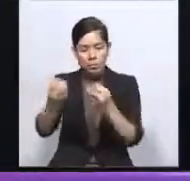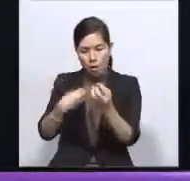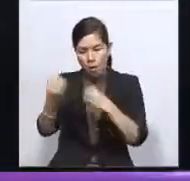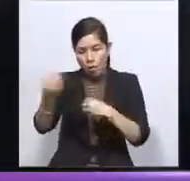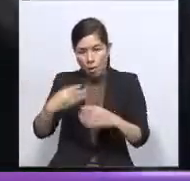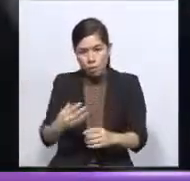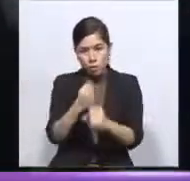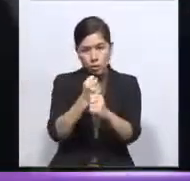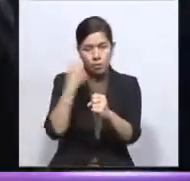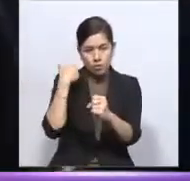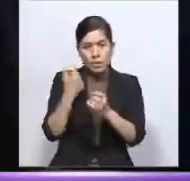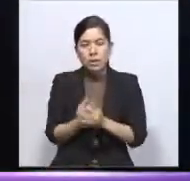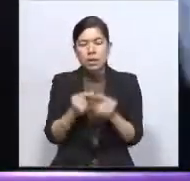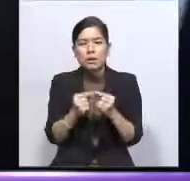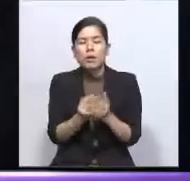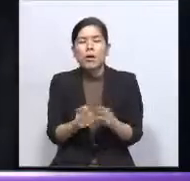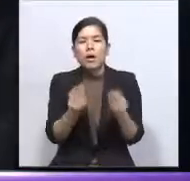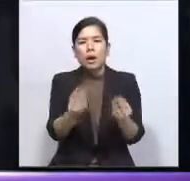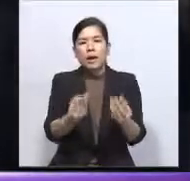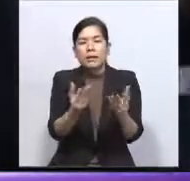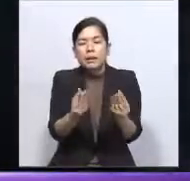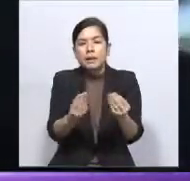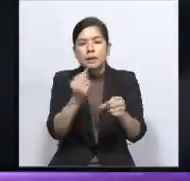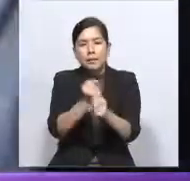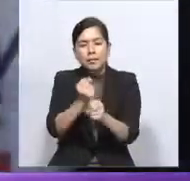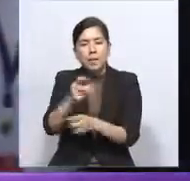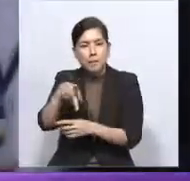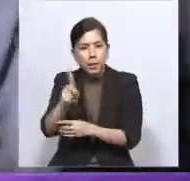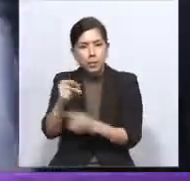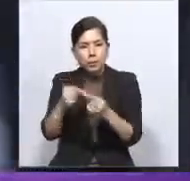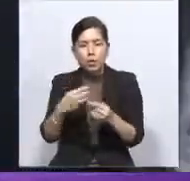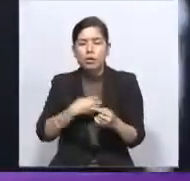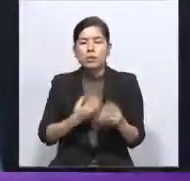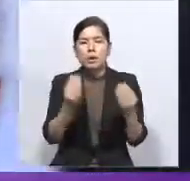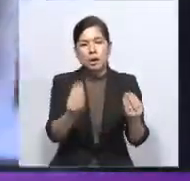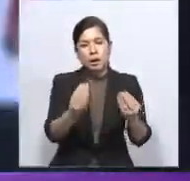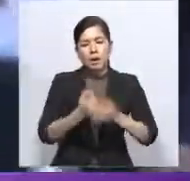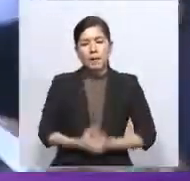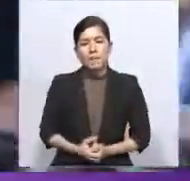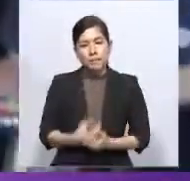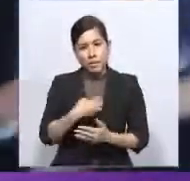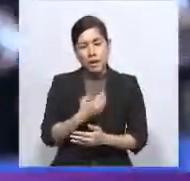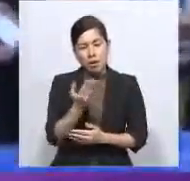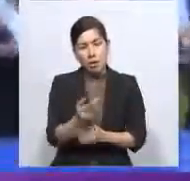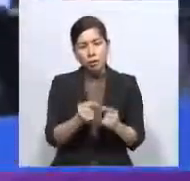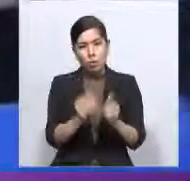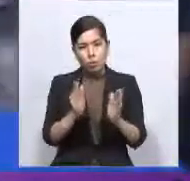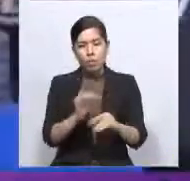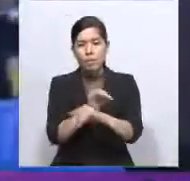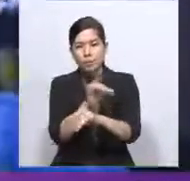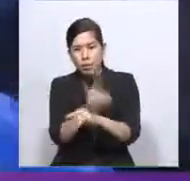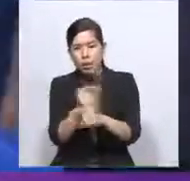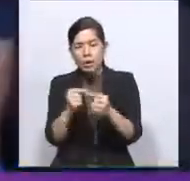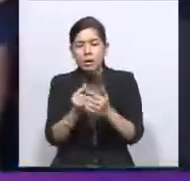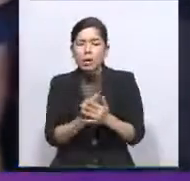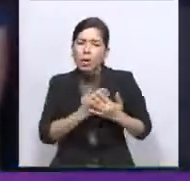ใช้ที่ดินทำกินที่รัฐบาลจัดสรรให้ไปในทางที่ถูกต้องและเกิดประโยชน์ขณะเดียวกันขอให้ชาวเพชรบุรีช่วยกันรักถิ่นฐ